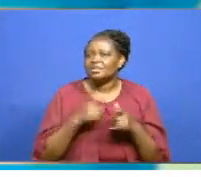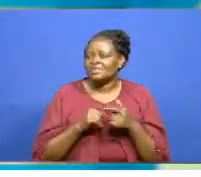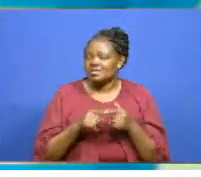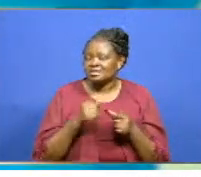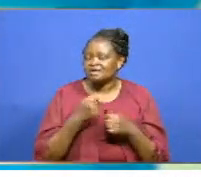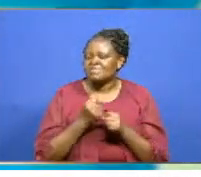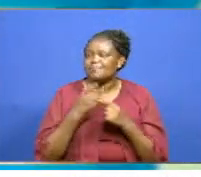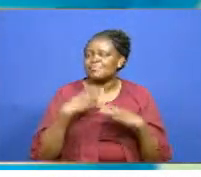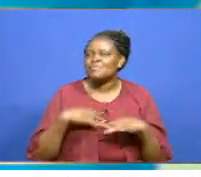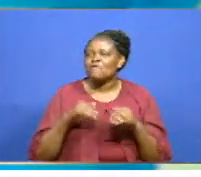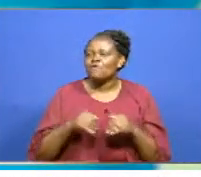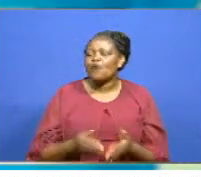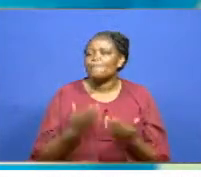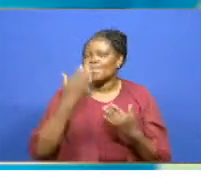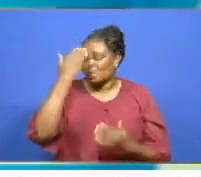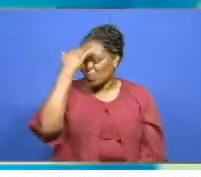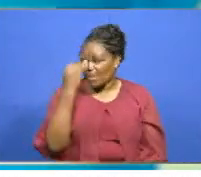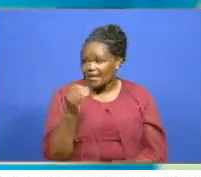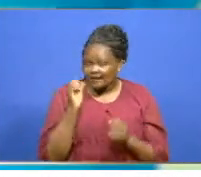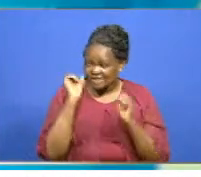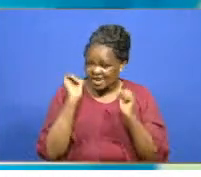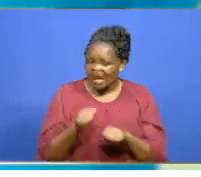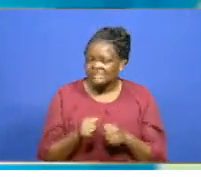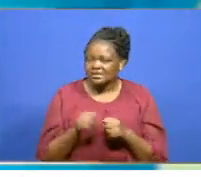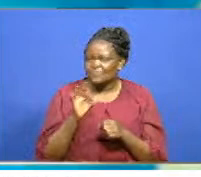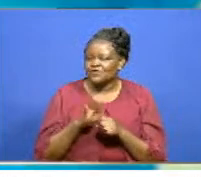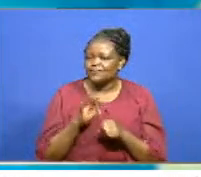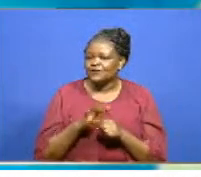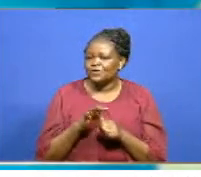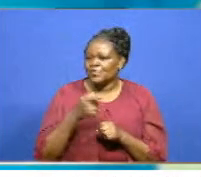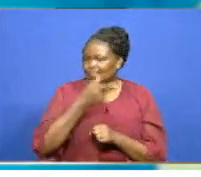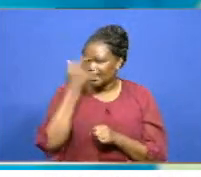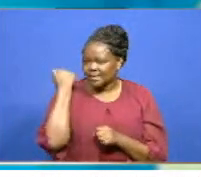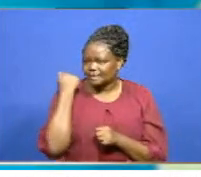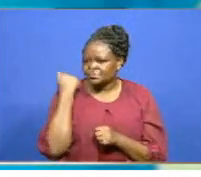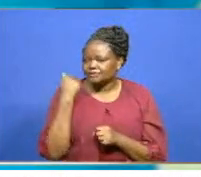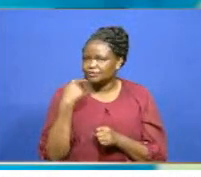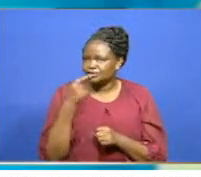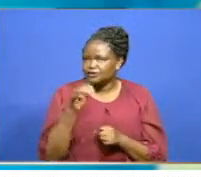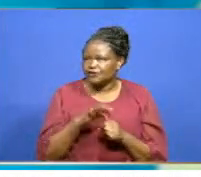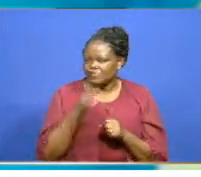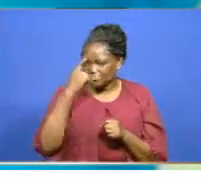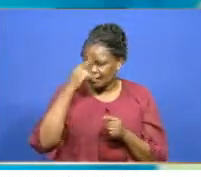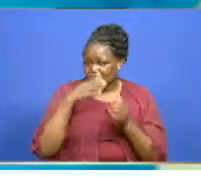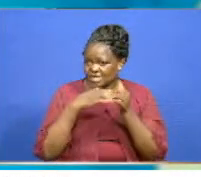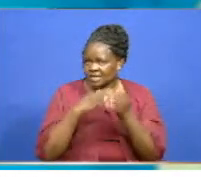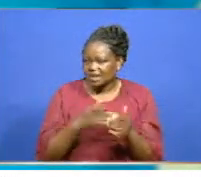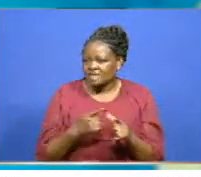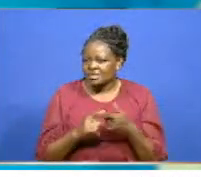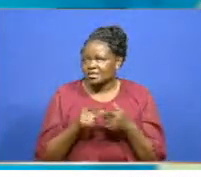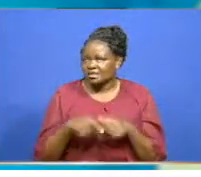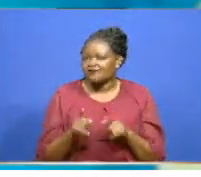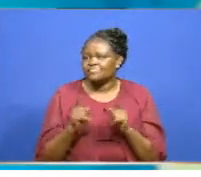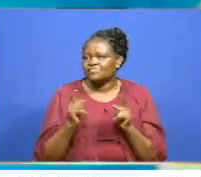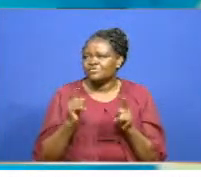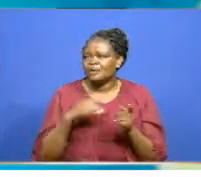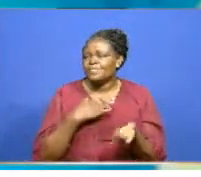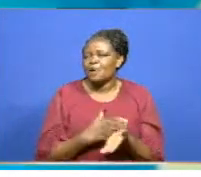inafaa tuzingatie, kwa sababu tukiweza kupiga kura kwa sababu tumeambiwa tupigie huyu kiongozi na hana